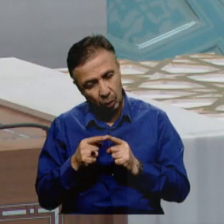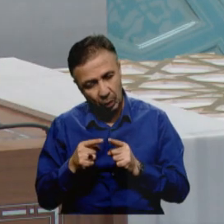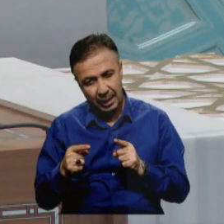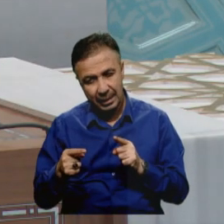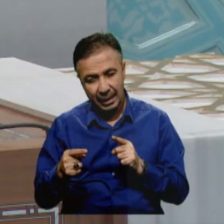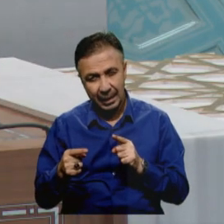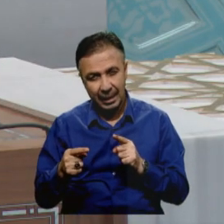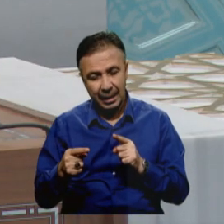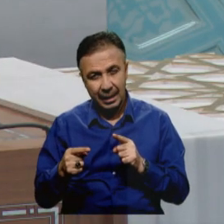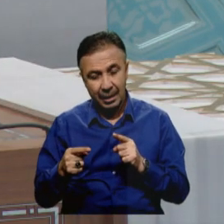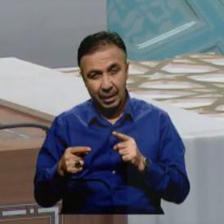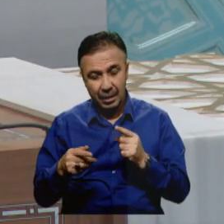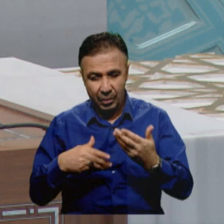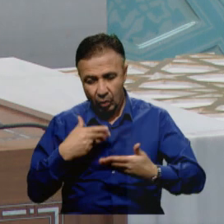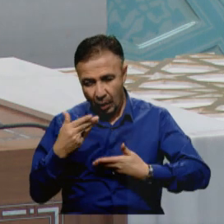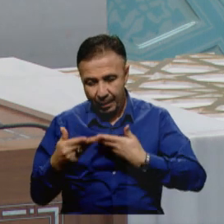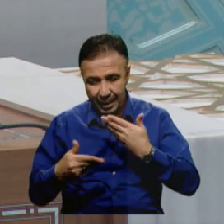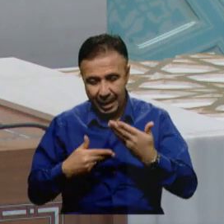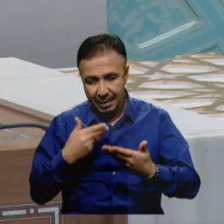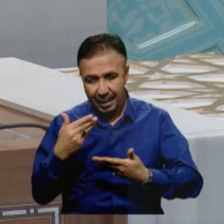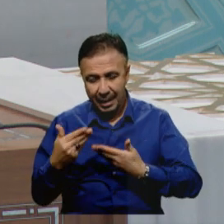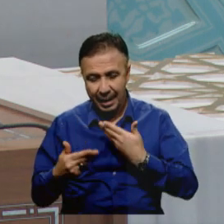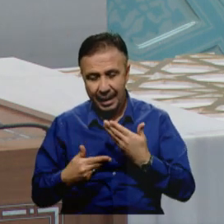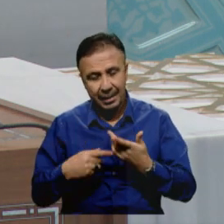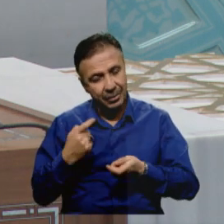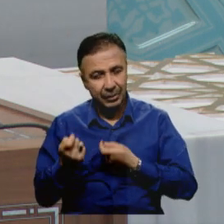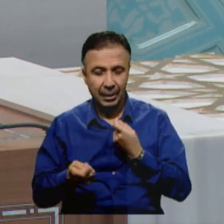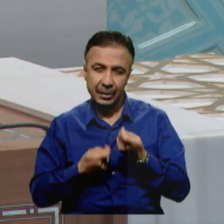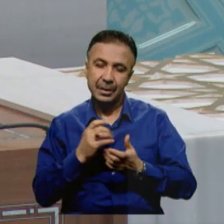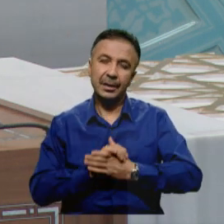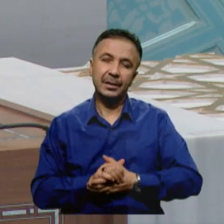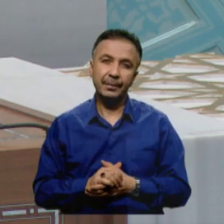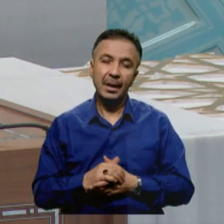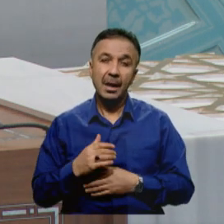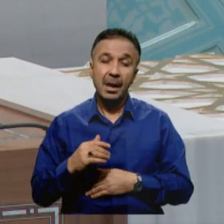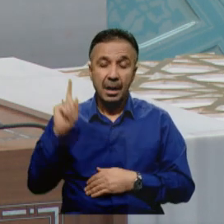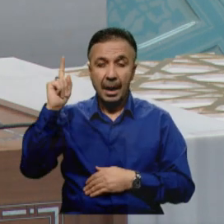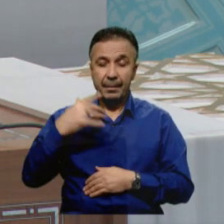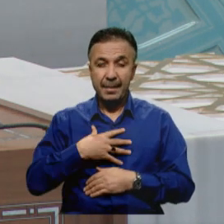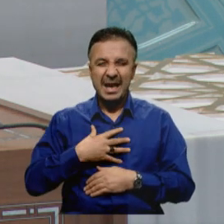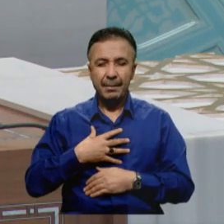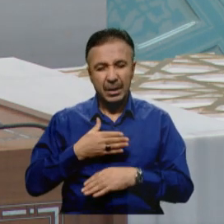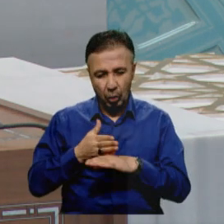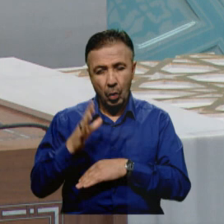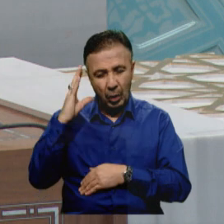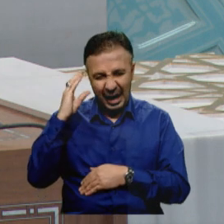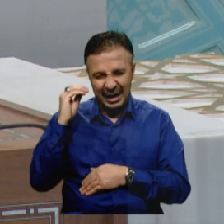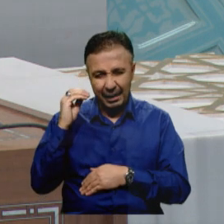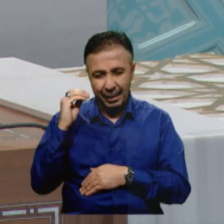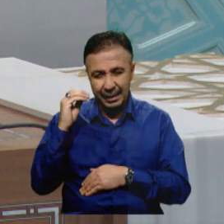konuşmaya, bu konuda sohbet etmeye gayret edeceğiz. Rabbim dinimizi doğru anlamayı, doğru